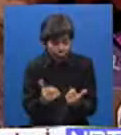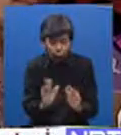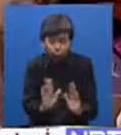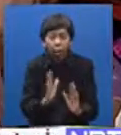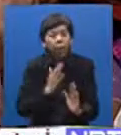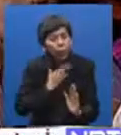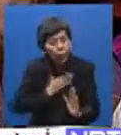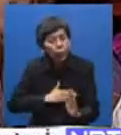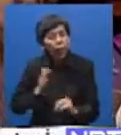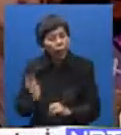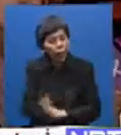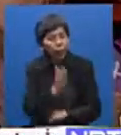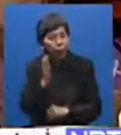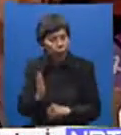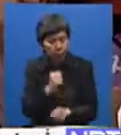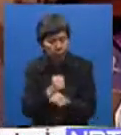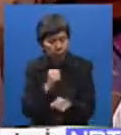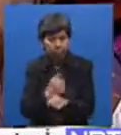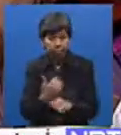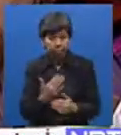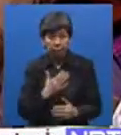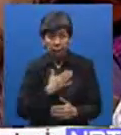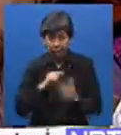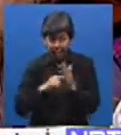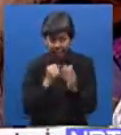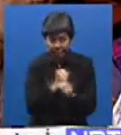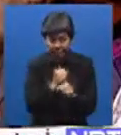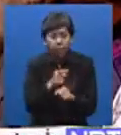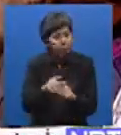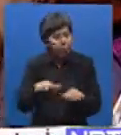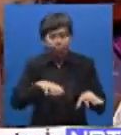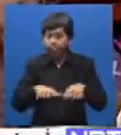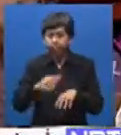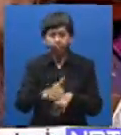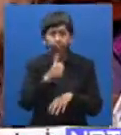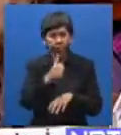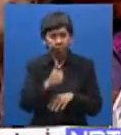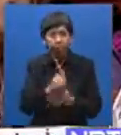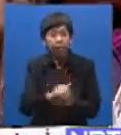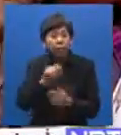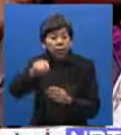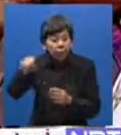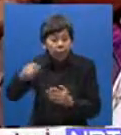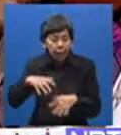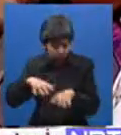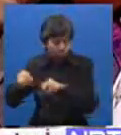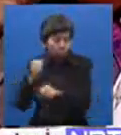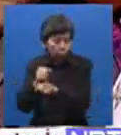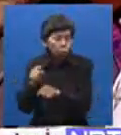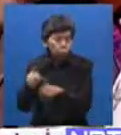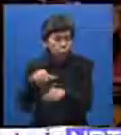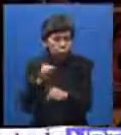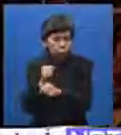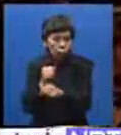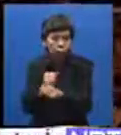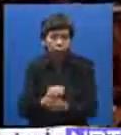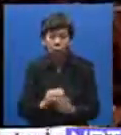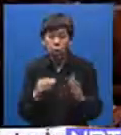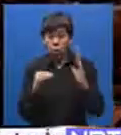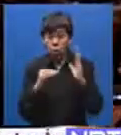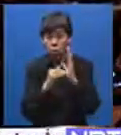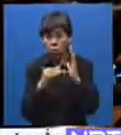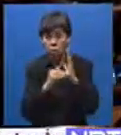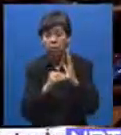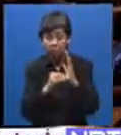ะครับเราเริ่มจุดนี้เพราะว่ามันสมบูรณ์ที่สุดแต่ว่าจุดอื่นก็กำลังดำเนินการอยู ่นอกจากนี้กรุงเทพม